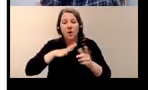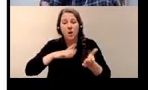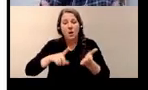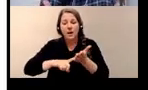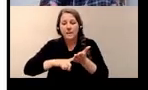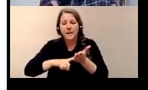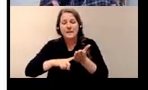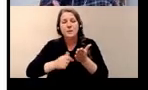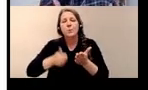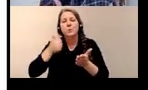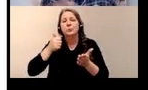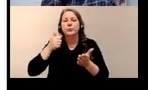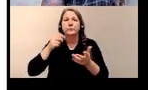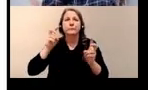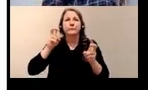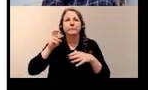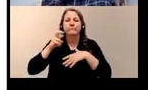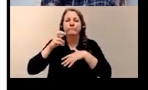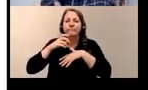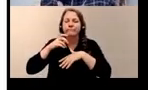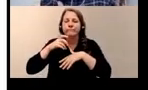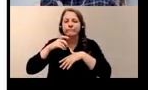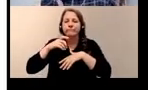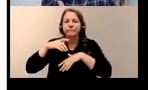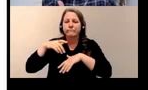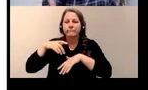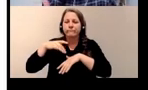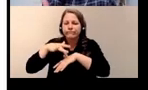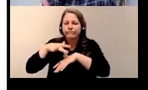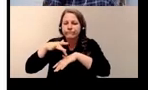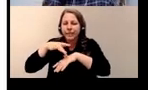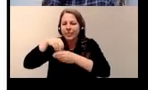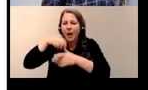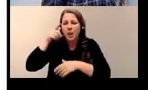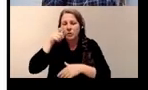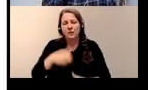plus d'ordre logiciel, justement, comme le disait Nicolas précédemment.